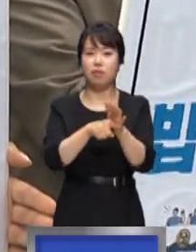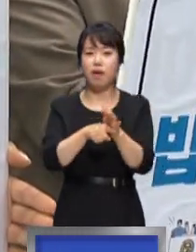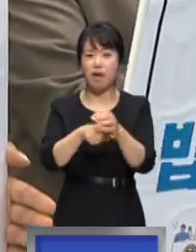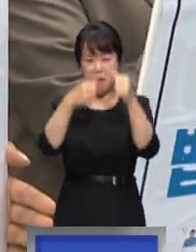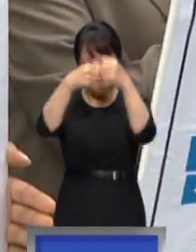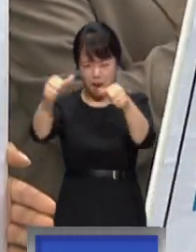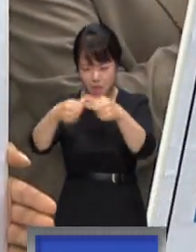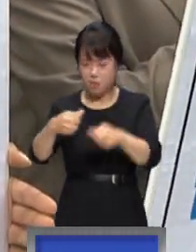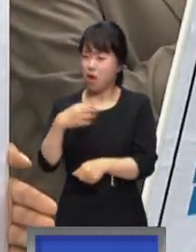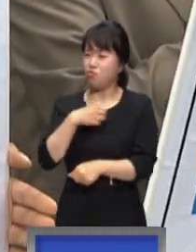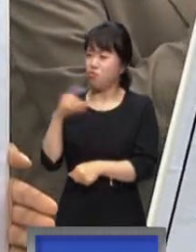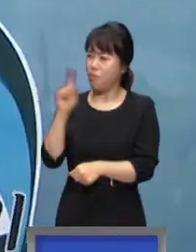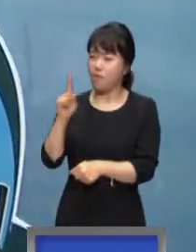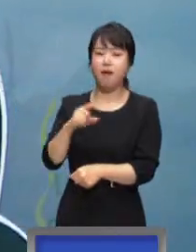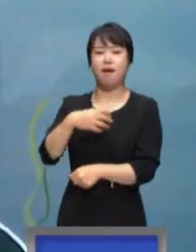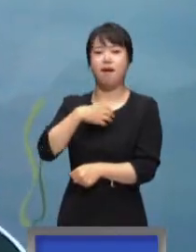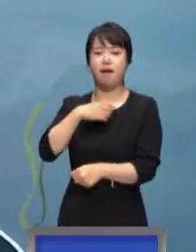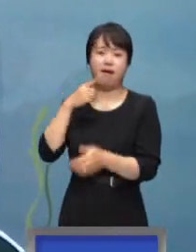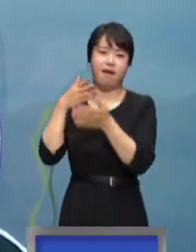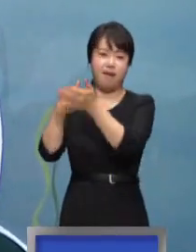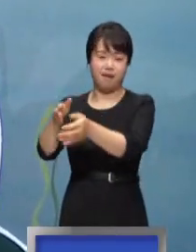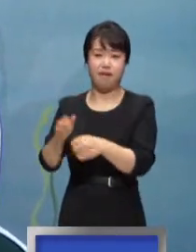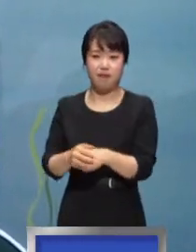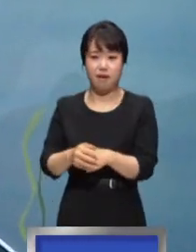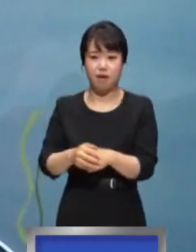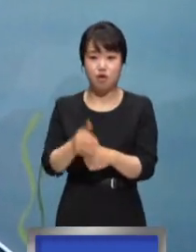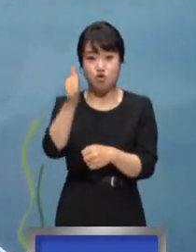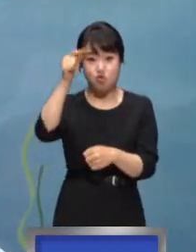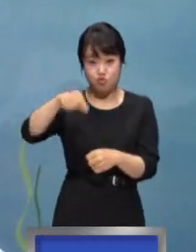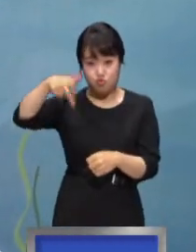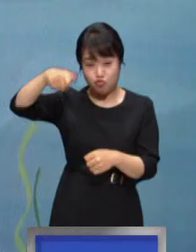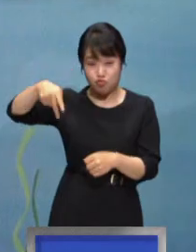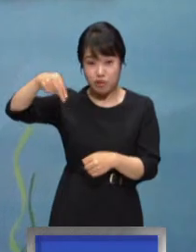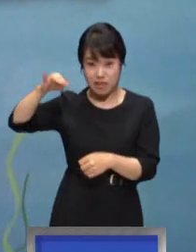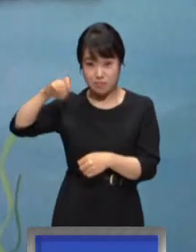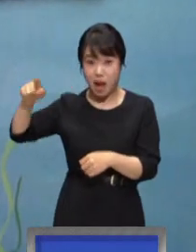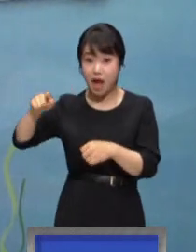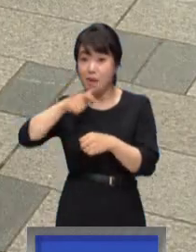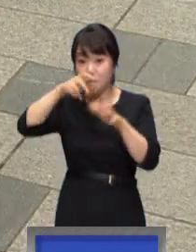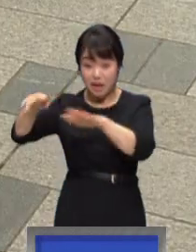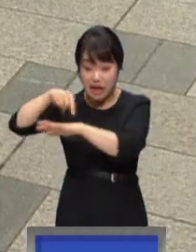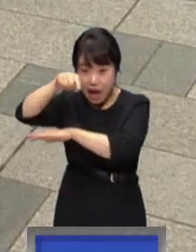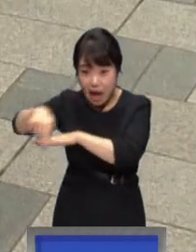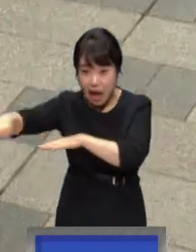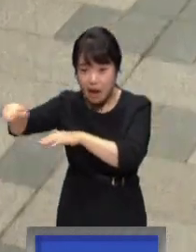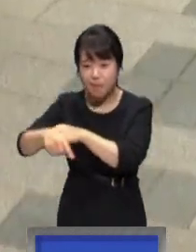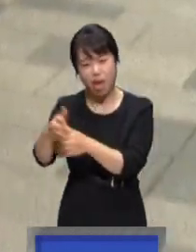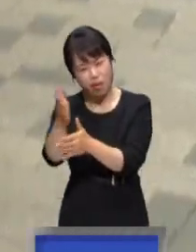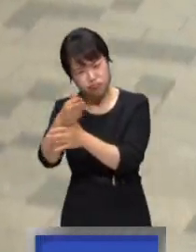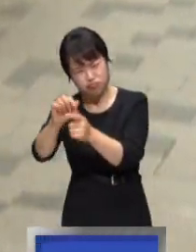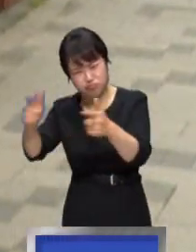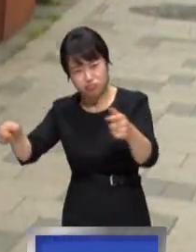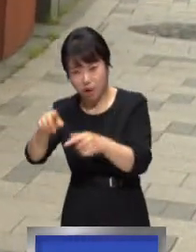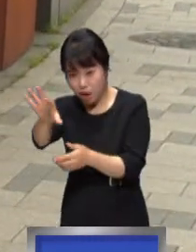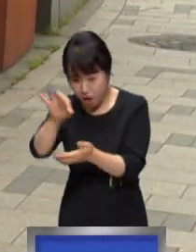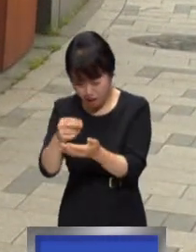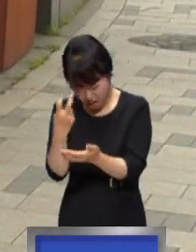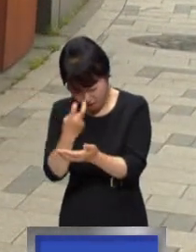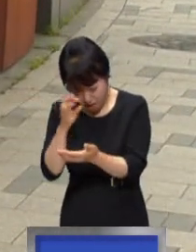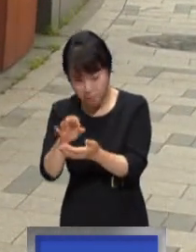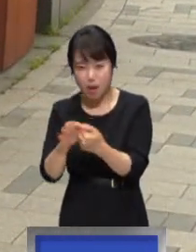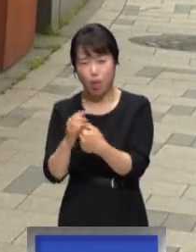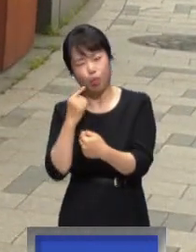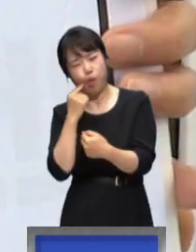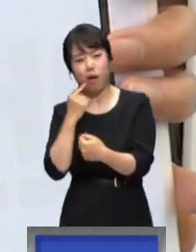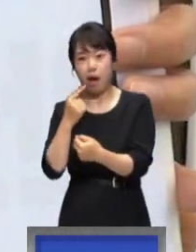대한 우려를 나타냈습니다. 후쿠시마 앞바다 생선에서 기준치가 넘는 방사성 세슘이 검출됐다는